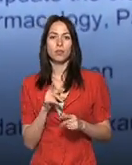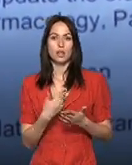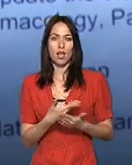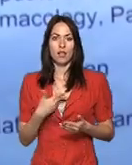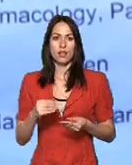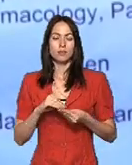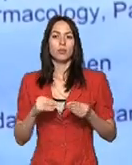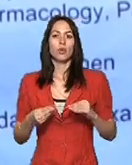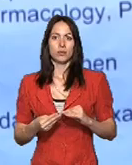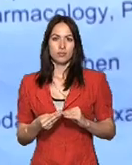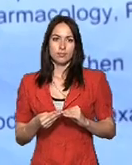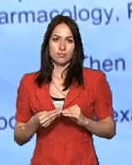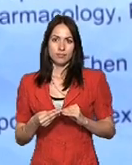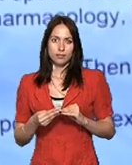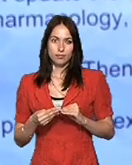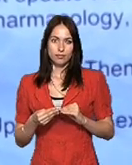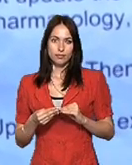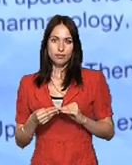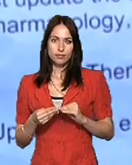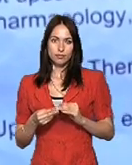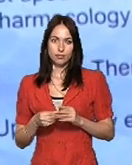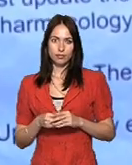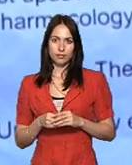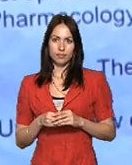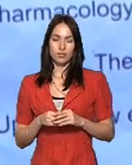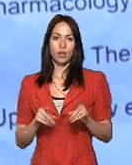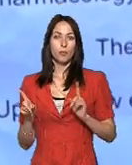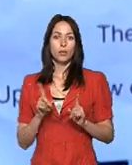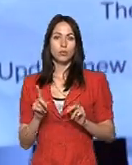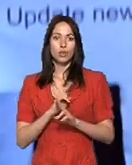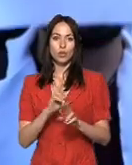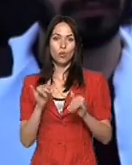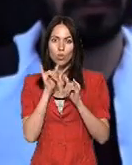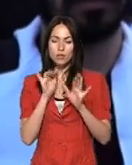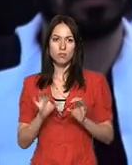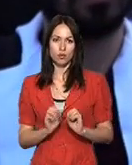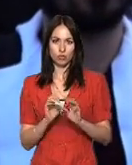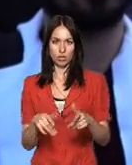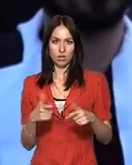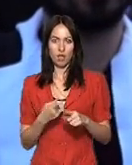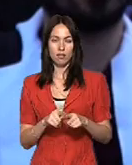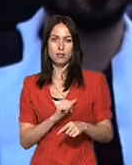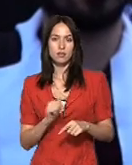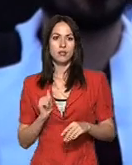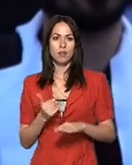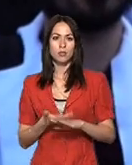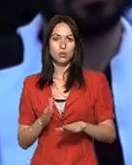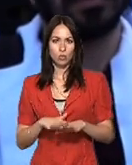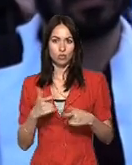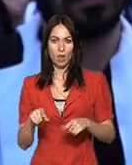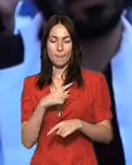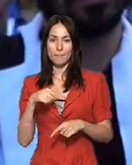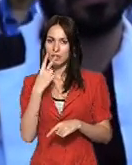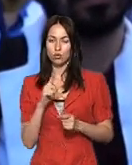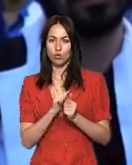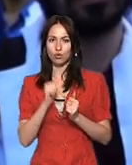буде здавати. IFOM – американський екзамен. Для нас це найбільша проблема, тому що ніхто не зможе скласти. Це найскладніший екзамен. Ми звикли,